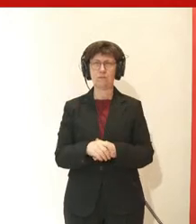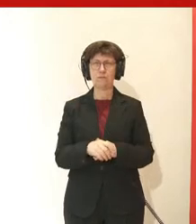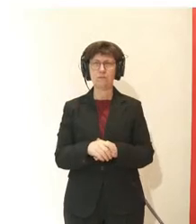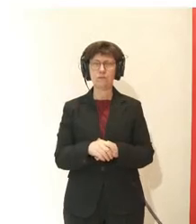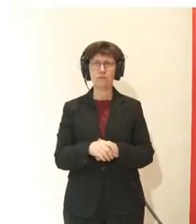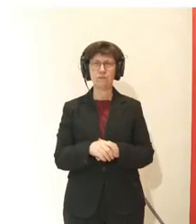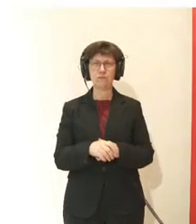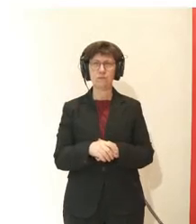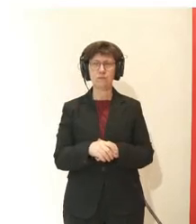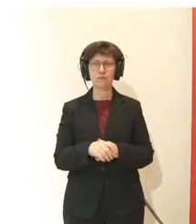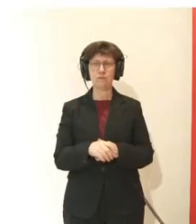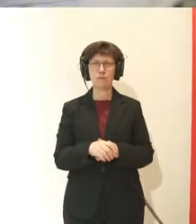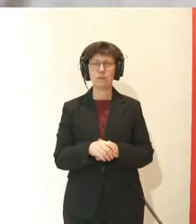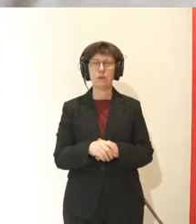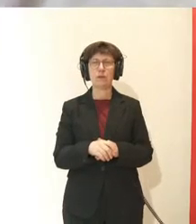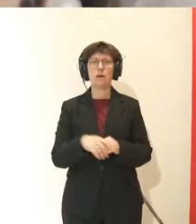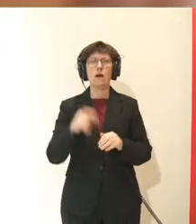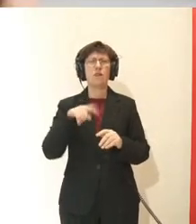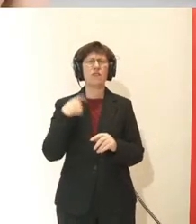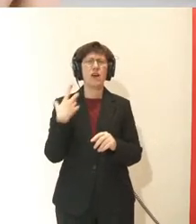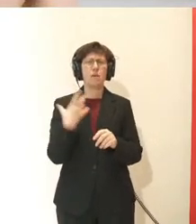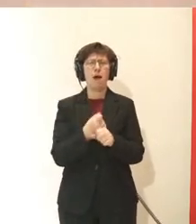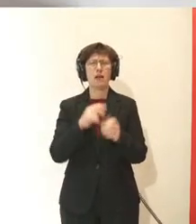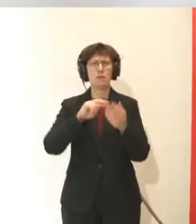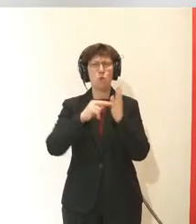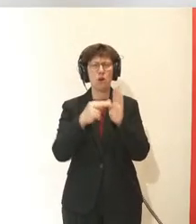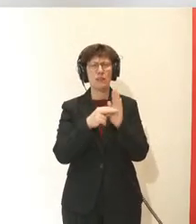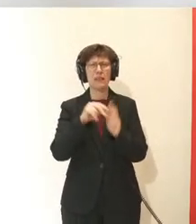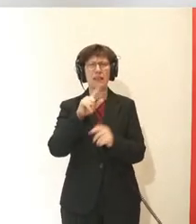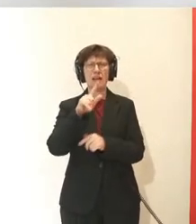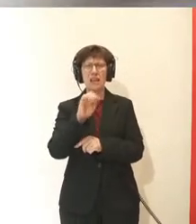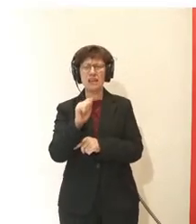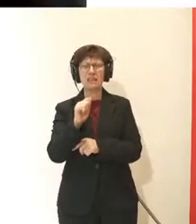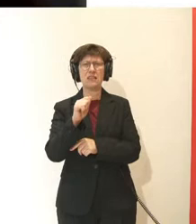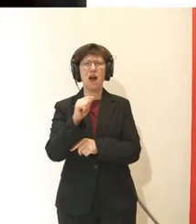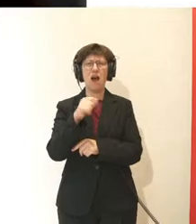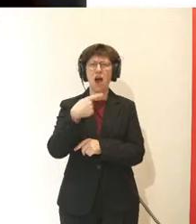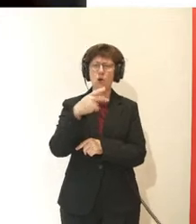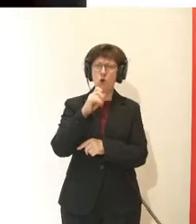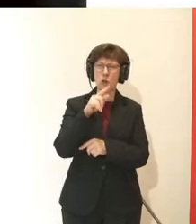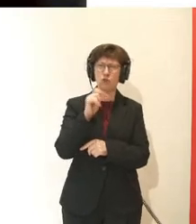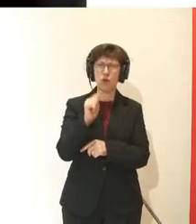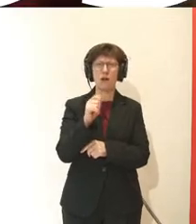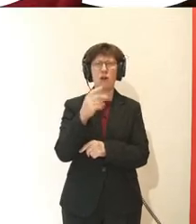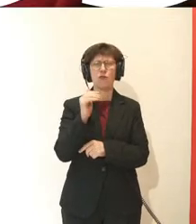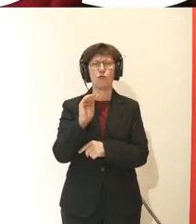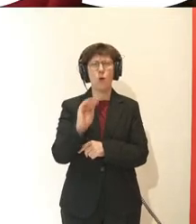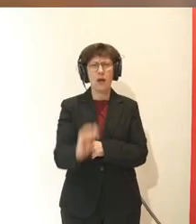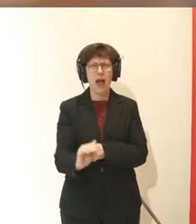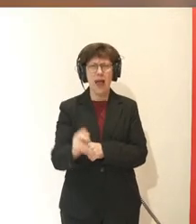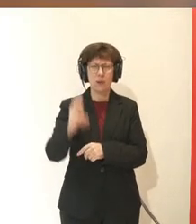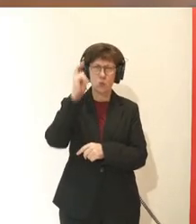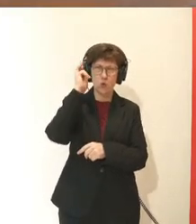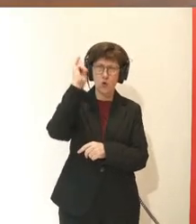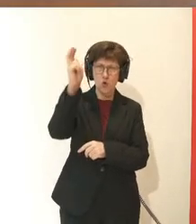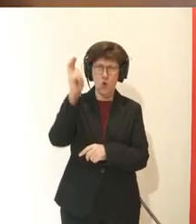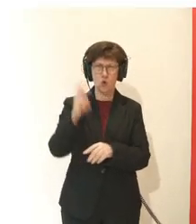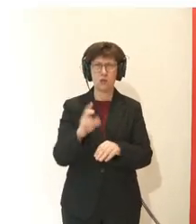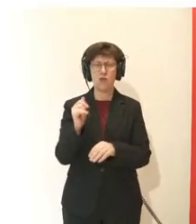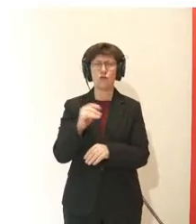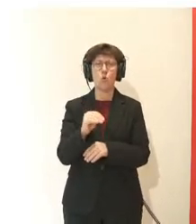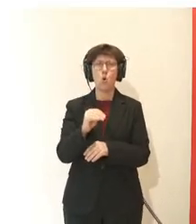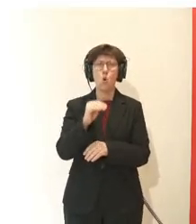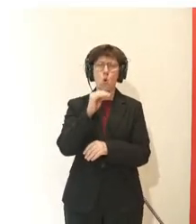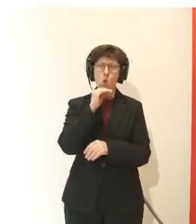wir machen politik sie lisa gülcan und caramba für klein und groß für hund und